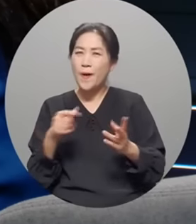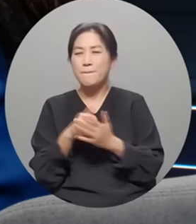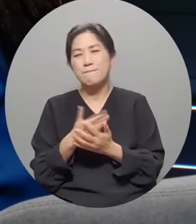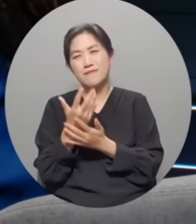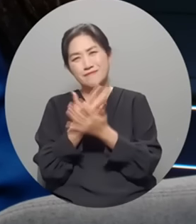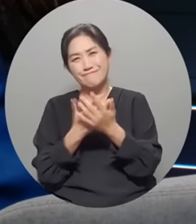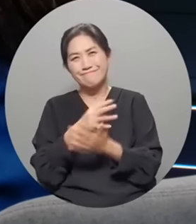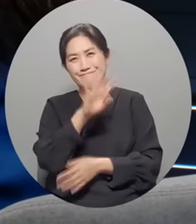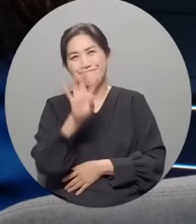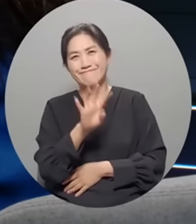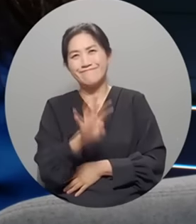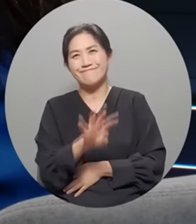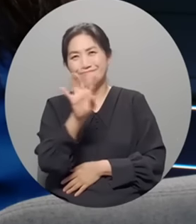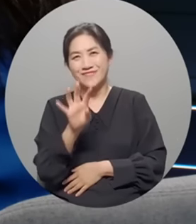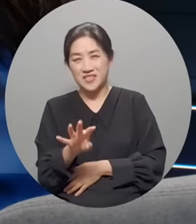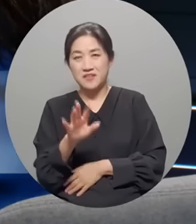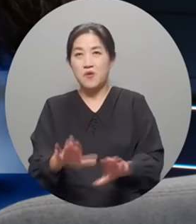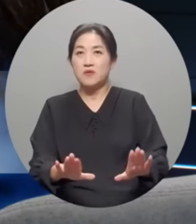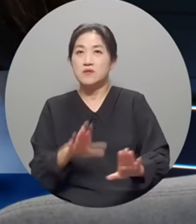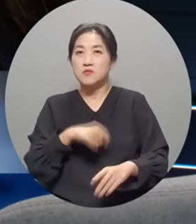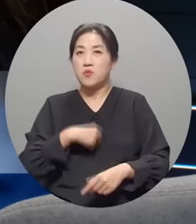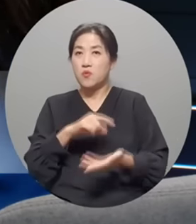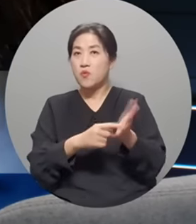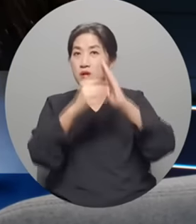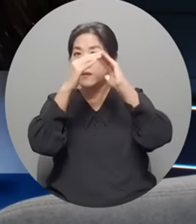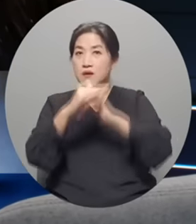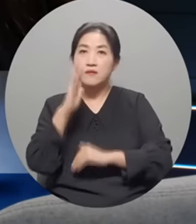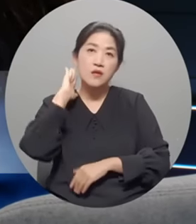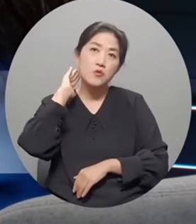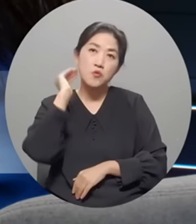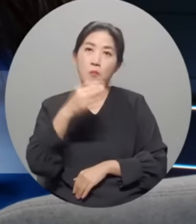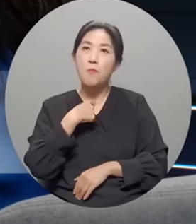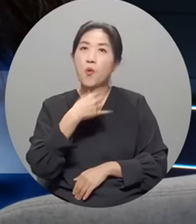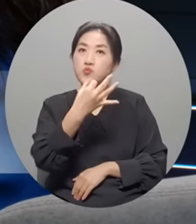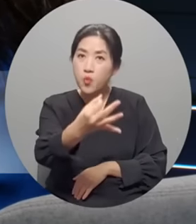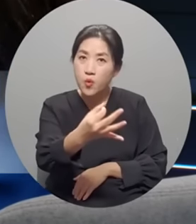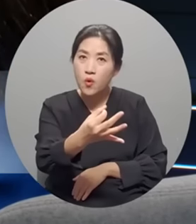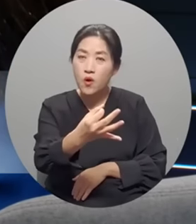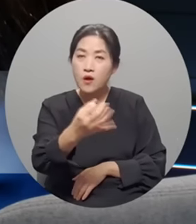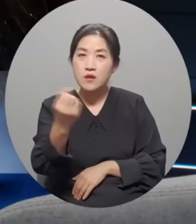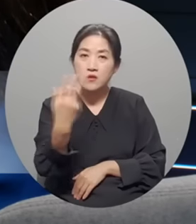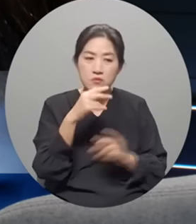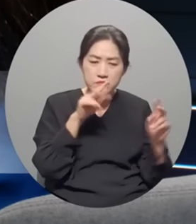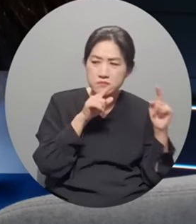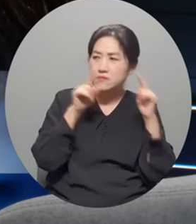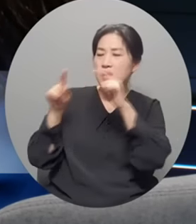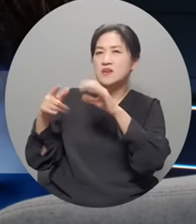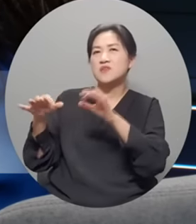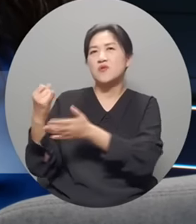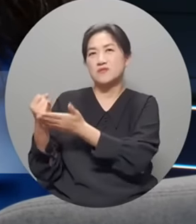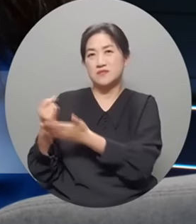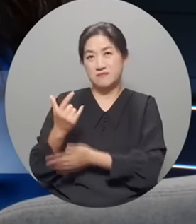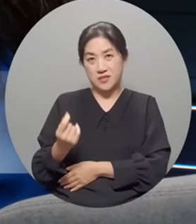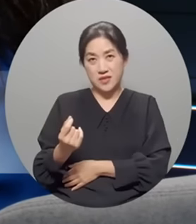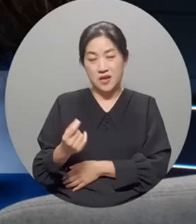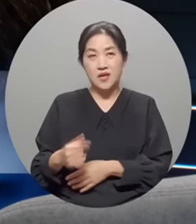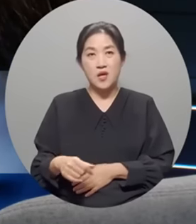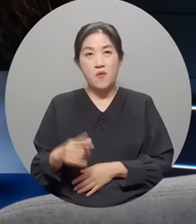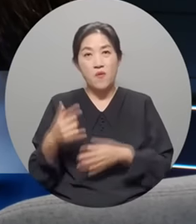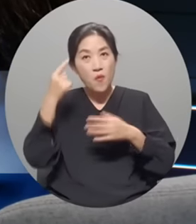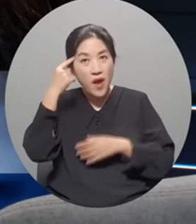의문이 들 수밖에 없잖아요. 그리고 오늘 사실 공개된 게 대통령 목소리인데 또다시 의혹의 시선은 김건희 여사를 향하는 분위기죠. 이게